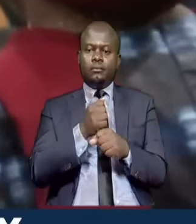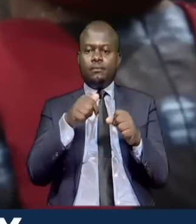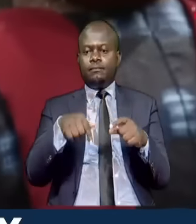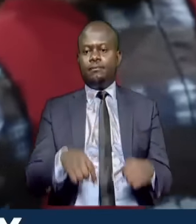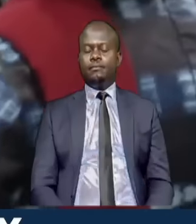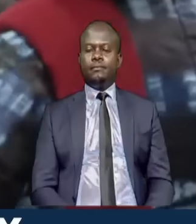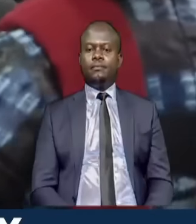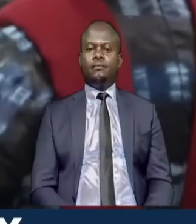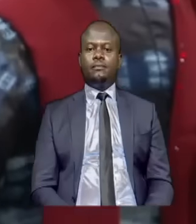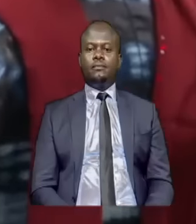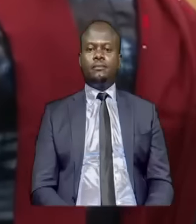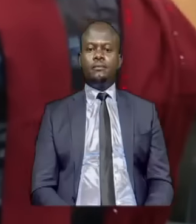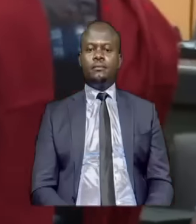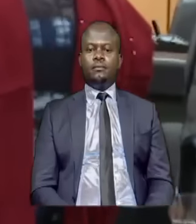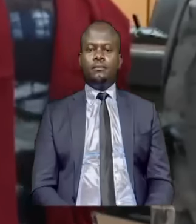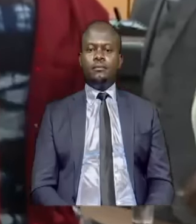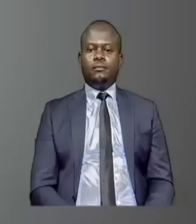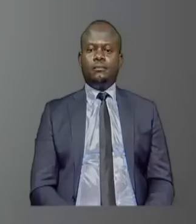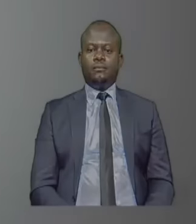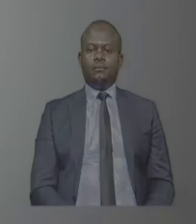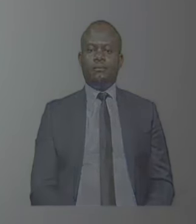Nite Olive i Kigali.